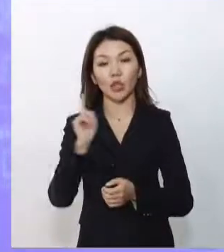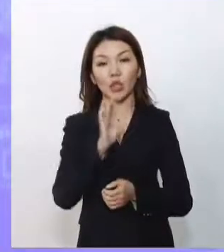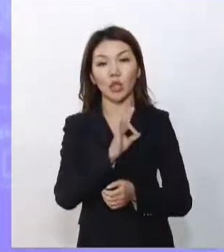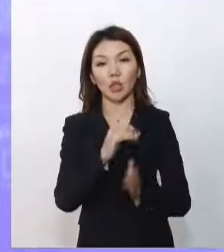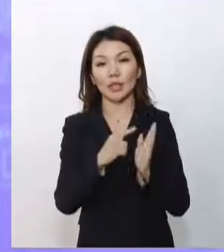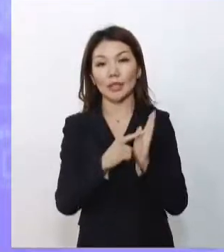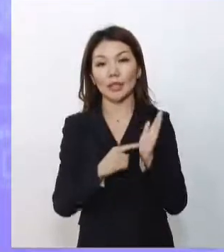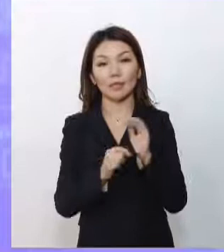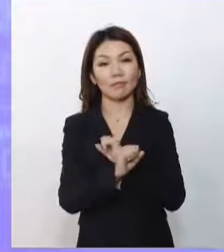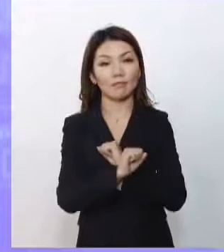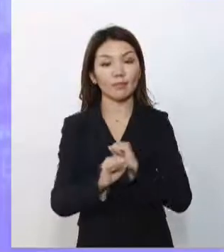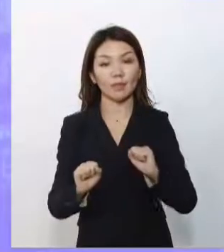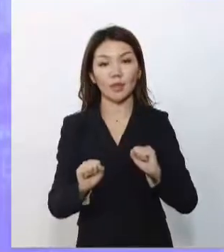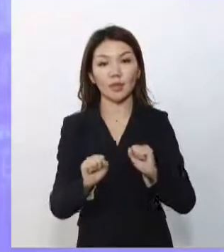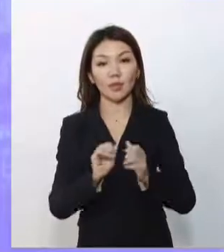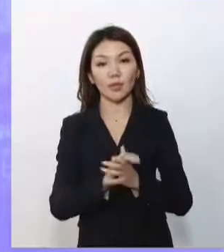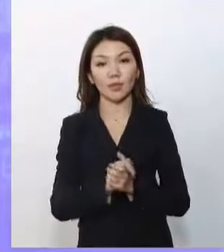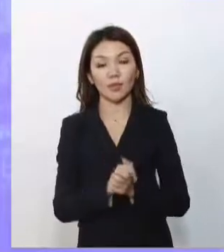0 делить нельзя.